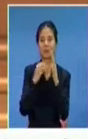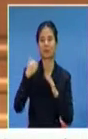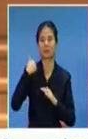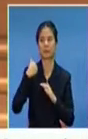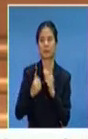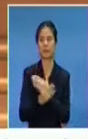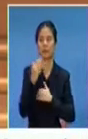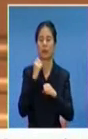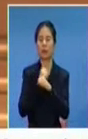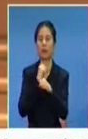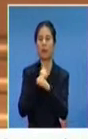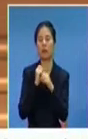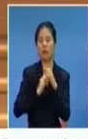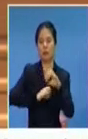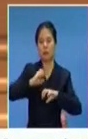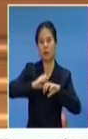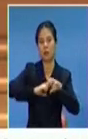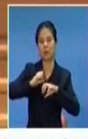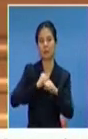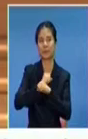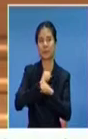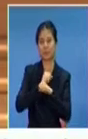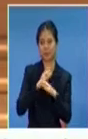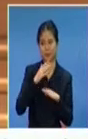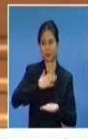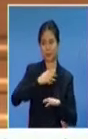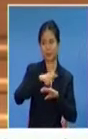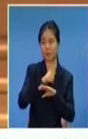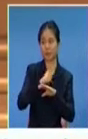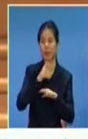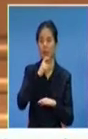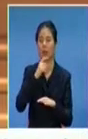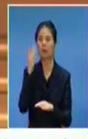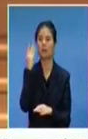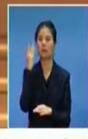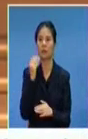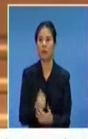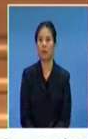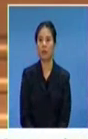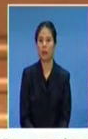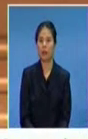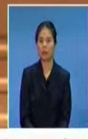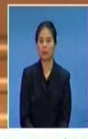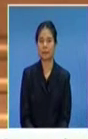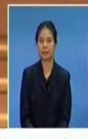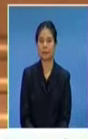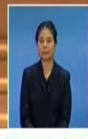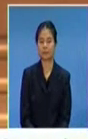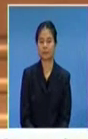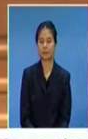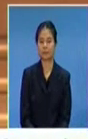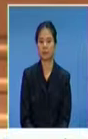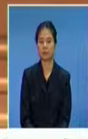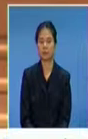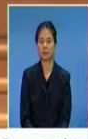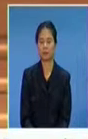ไม่ได้มีโอกาสจัดการเลือกตั้งเลยเพราะบ้านเมืองวุ่นวายตลอดช่วงผมเป็นประธานอยู่ผมก็เลยไปท